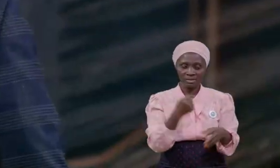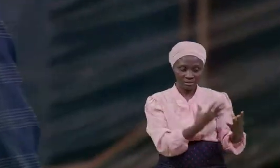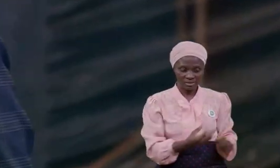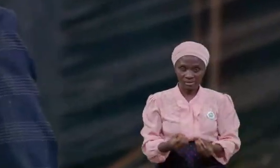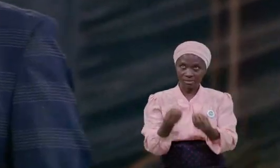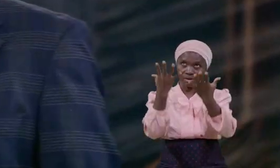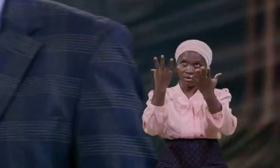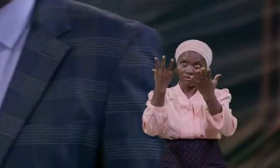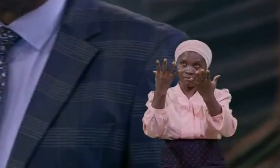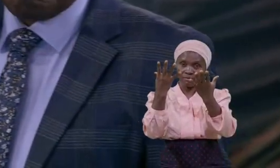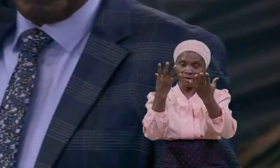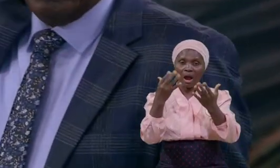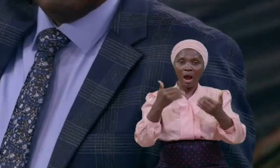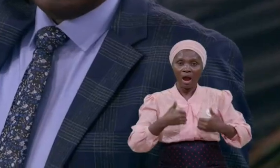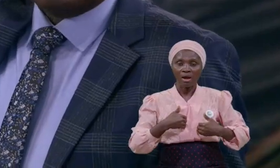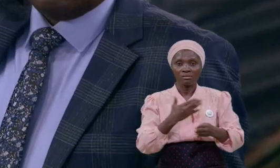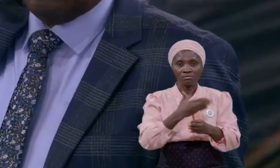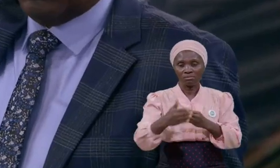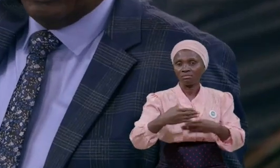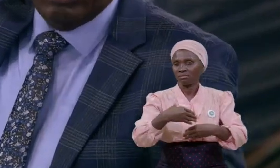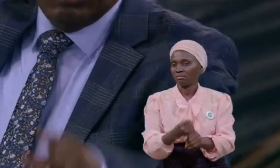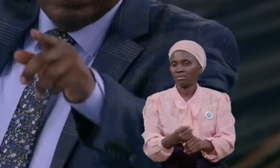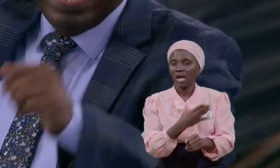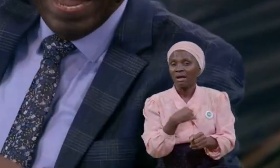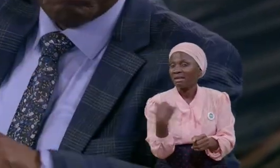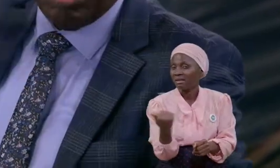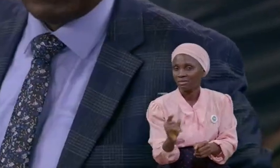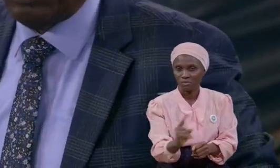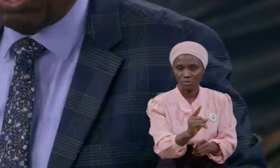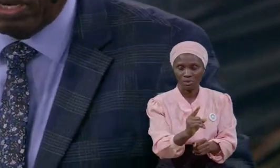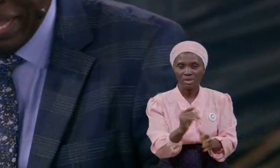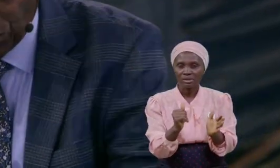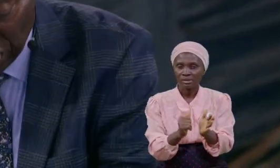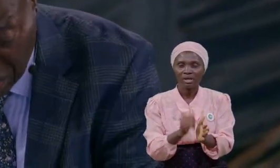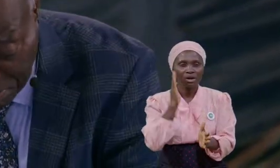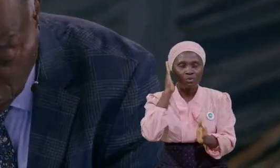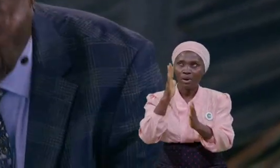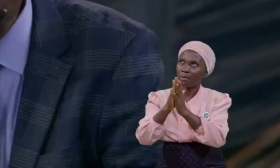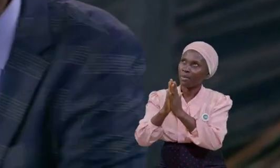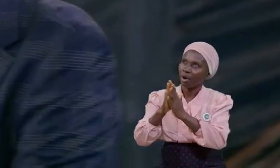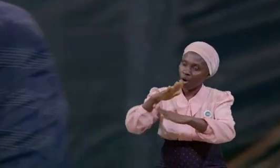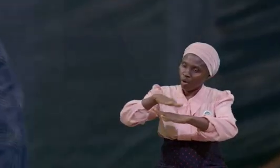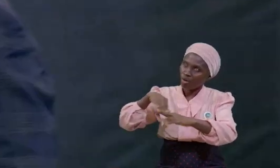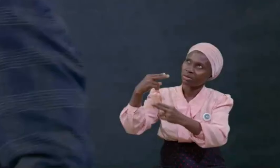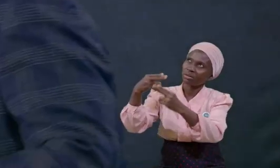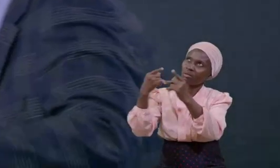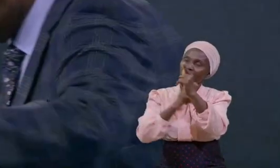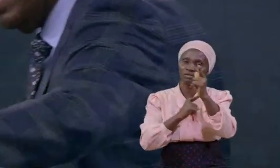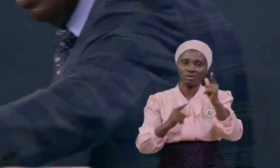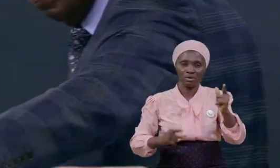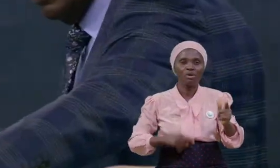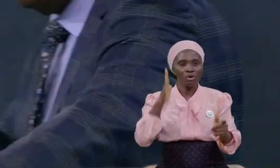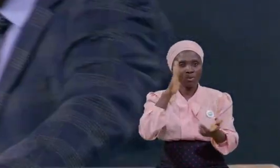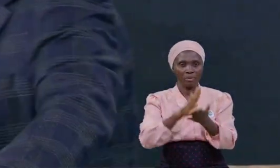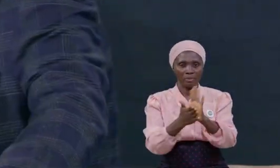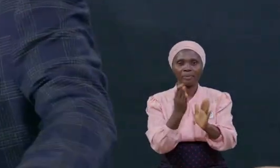fait et quiconque invoquera le nom du Seigneur sera sauvé. Et